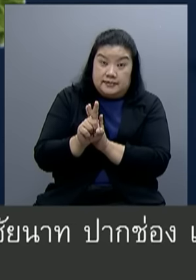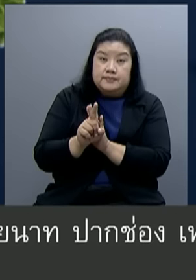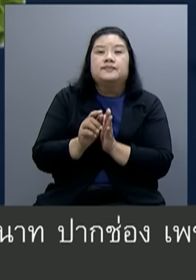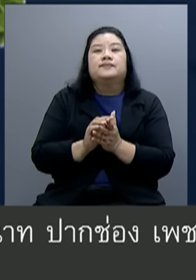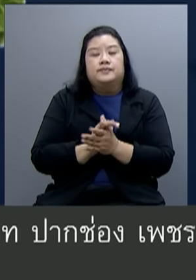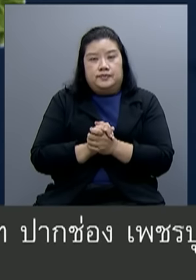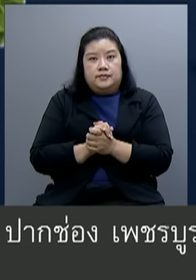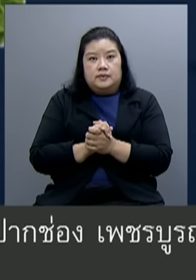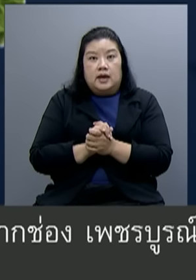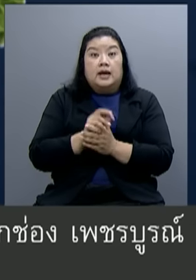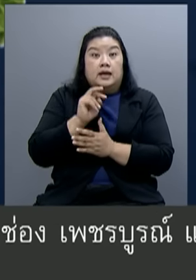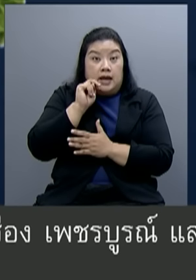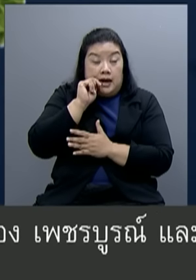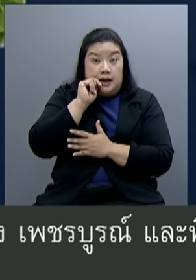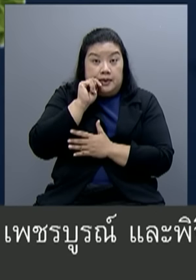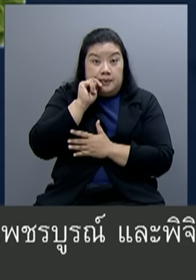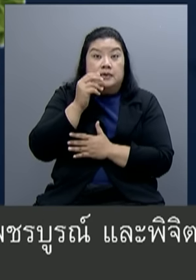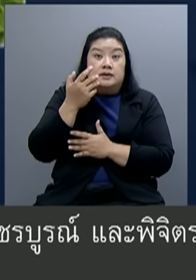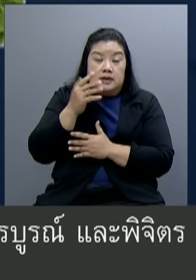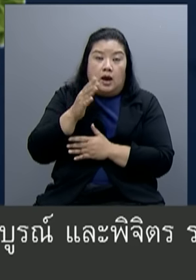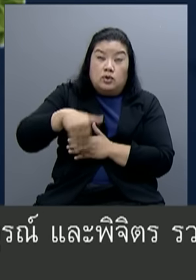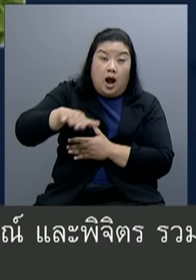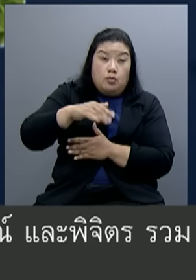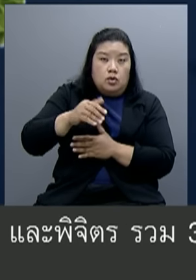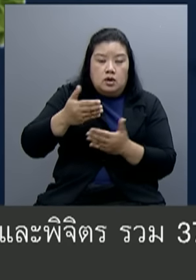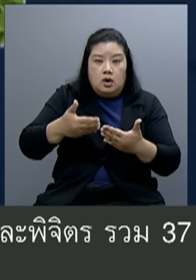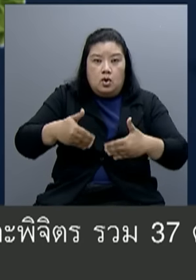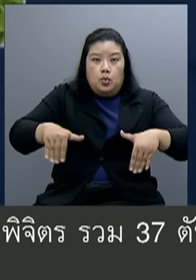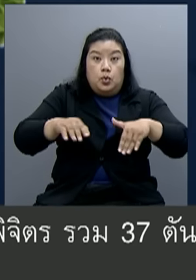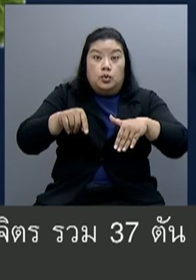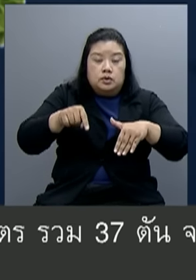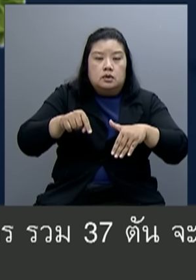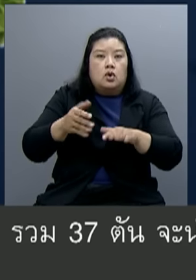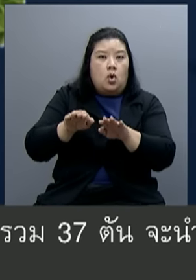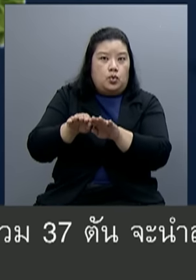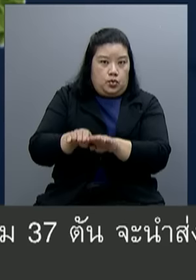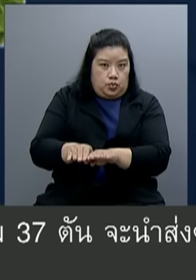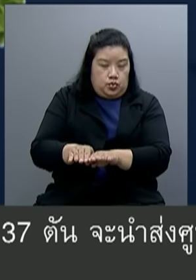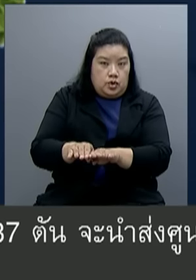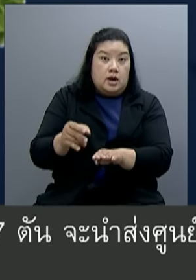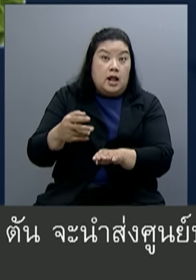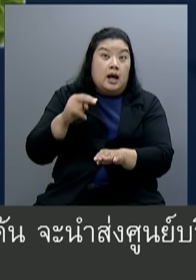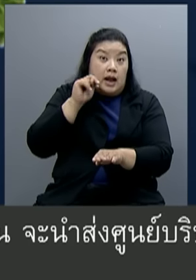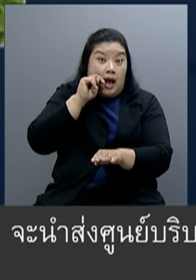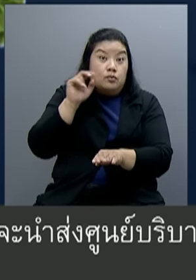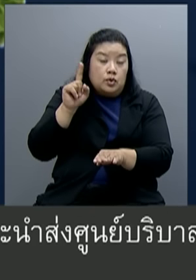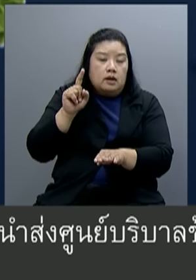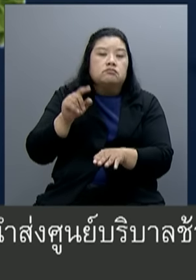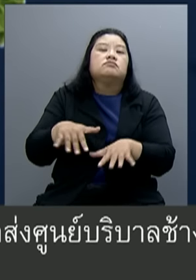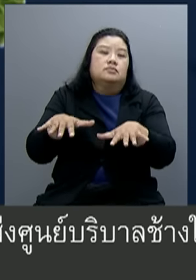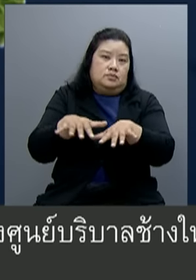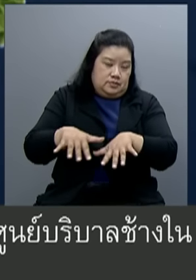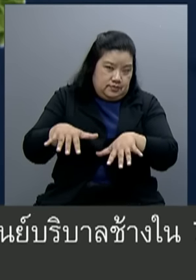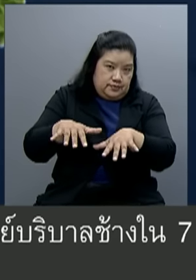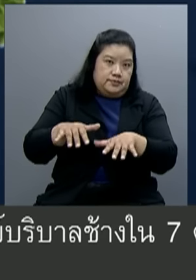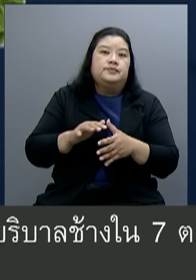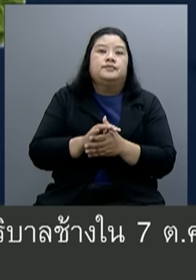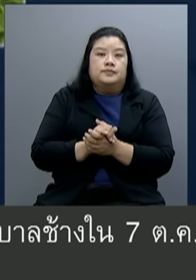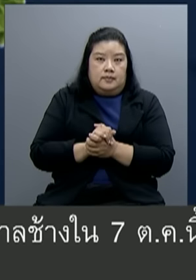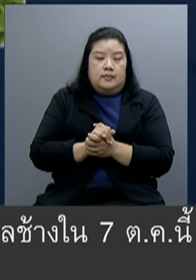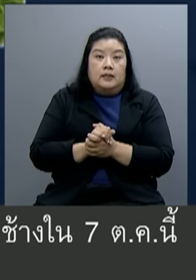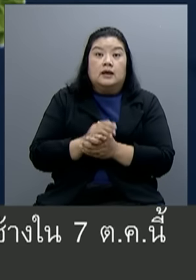นั้นลำน้ำนะครับวังทั้งหมดนะครับก็จะขยับลดลงนะครับกลับเข้าสู่ภาวะปกตินะครับรวมทั้งเราพยายามที่